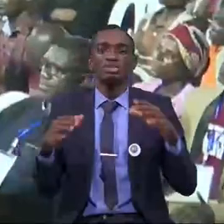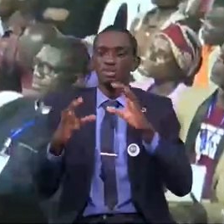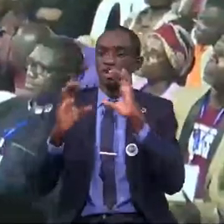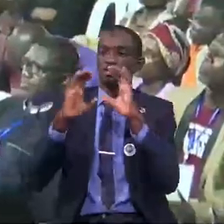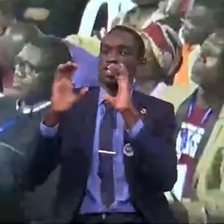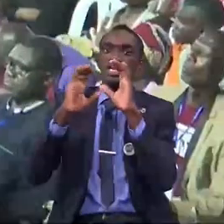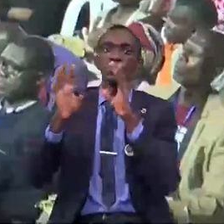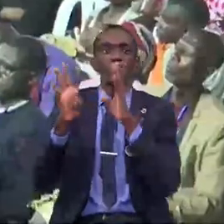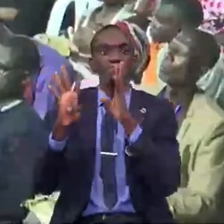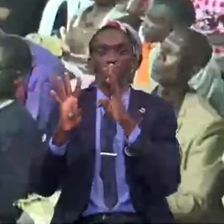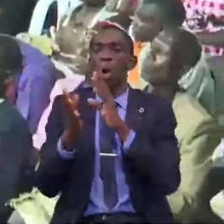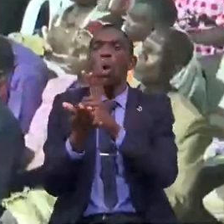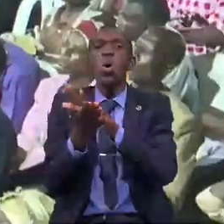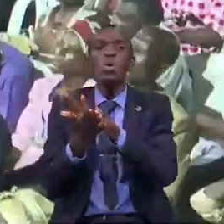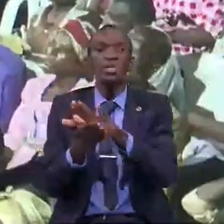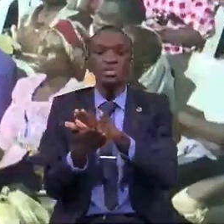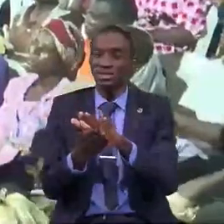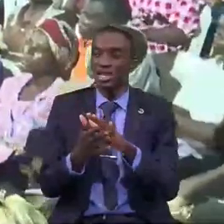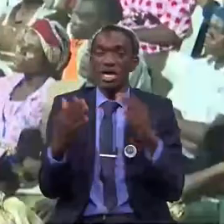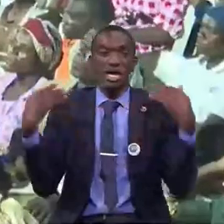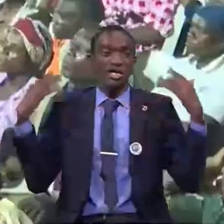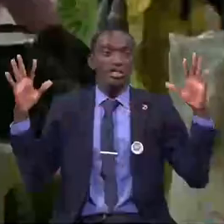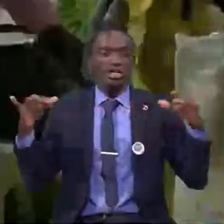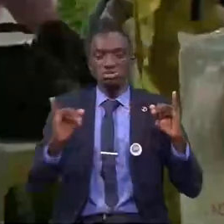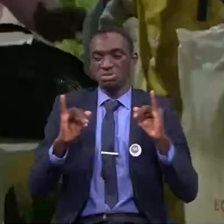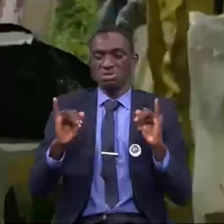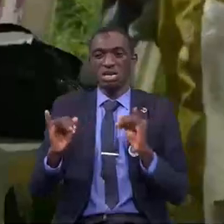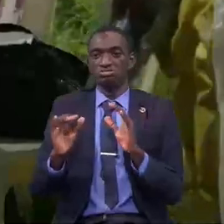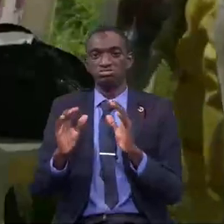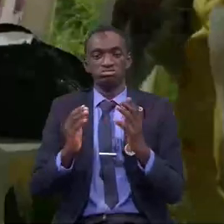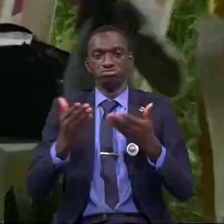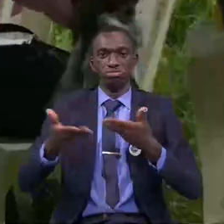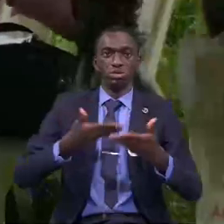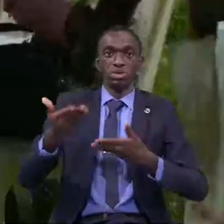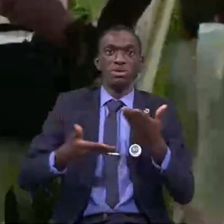La communication est sainte. Leur interaction aussi est sainte.